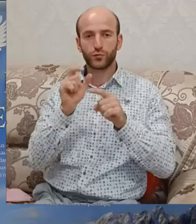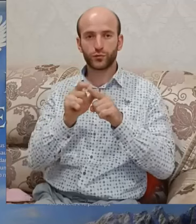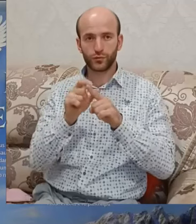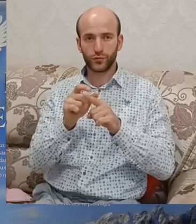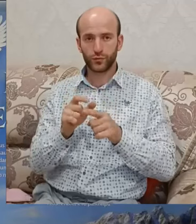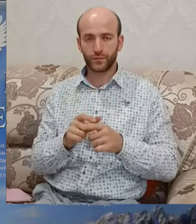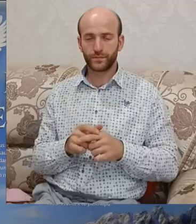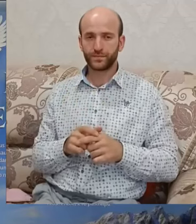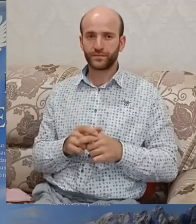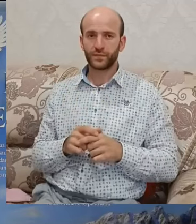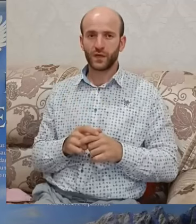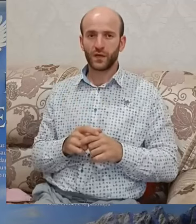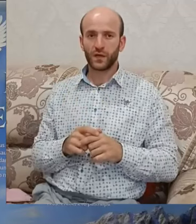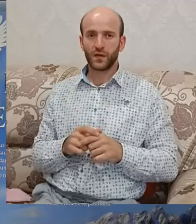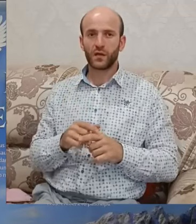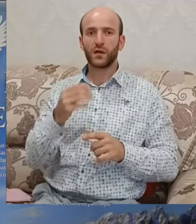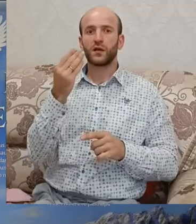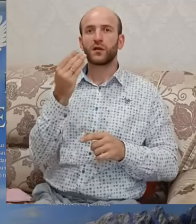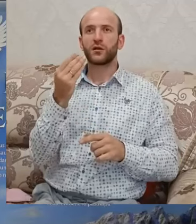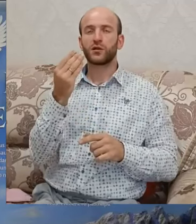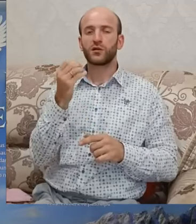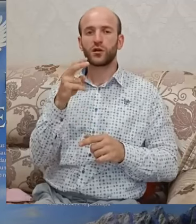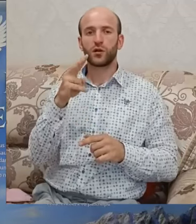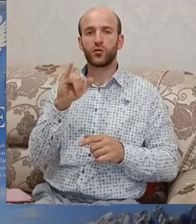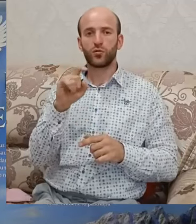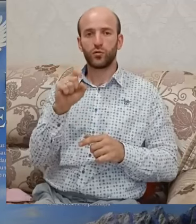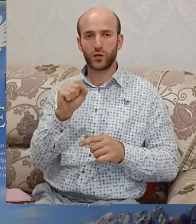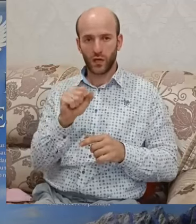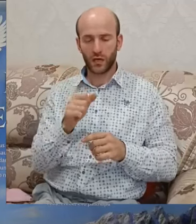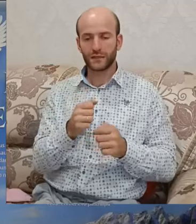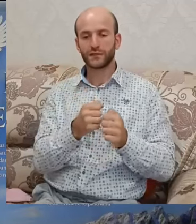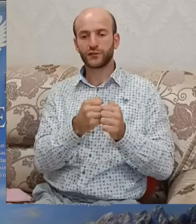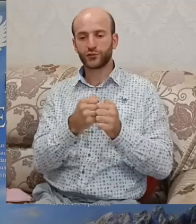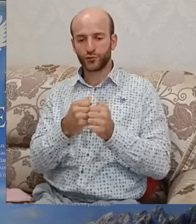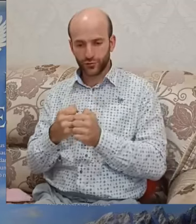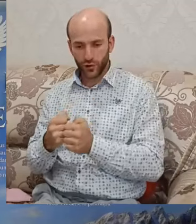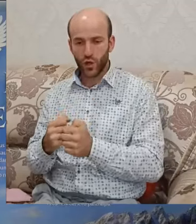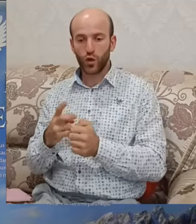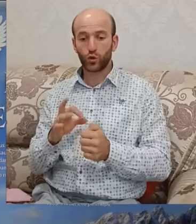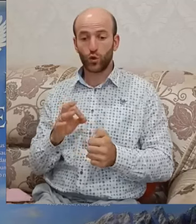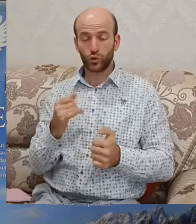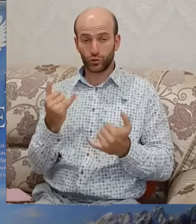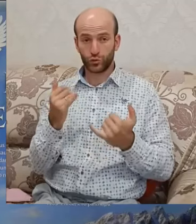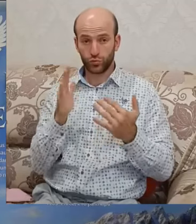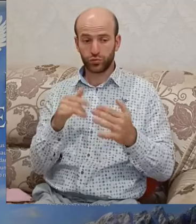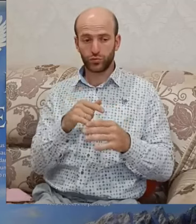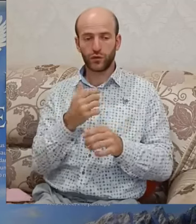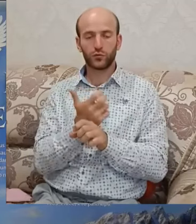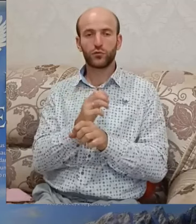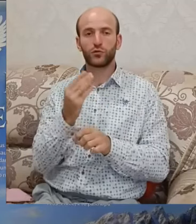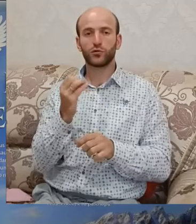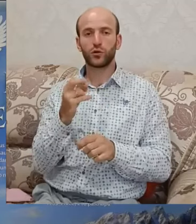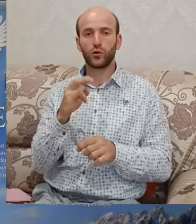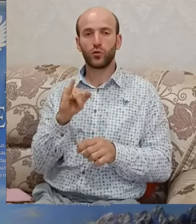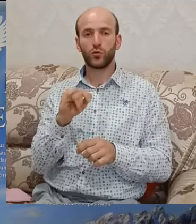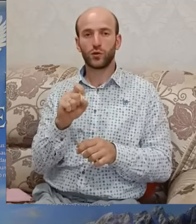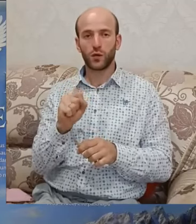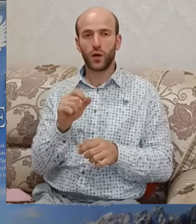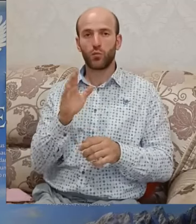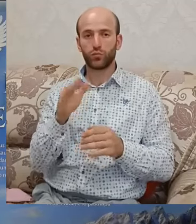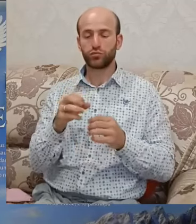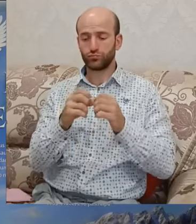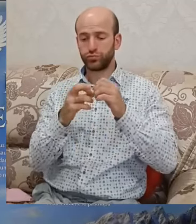Шалуха. Шалуха задержала их, но сейчас она отпадает. Ji turi kristi. Она должна отпасть. Ir atminkite, kad